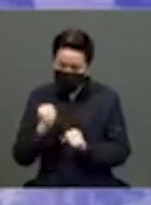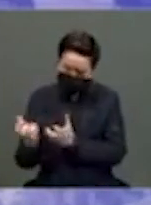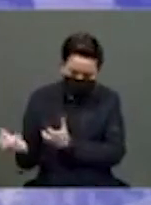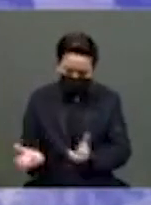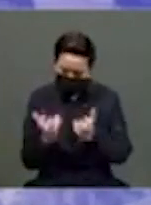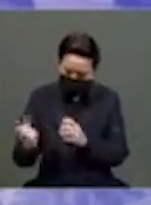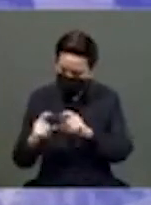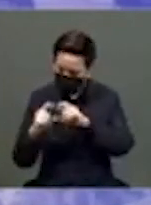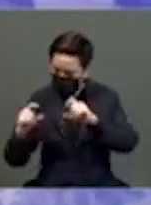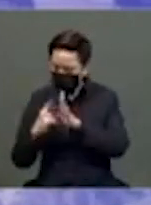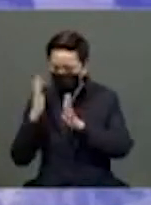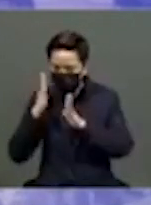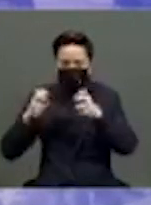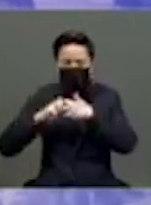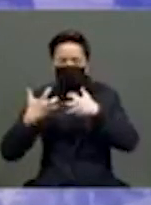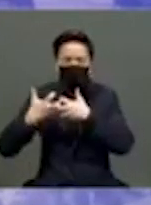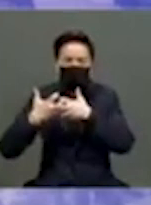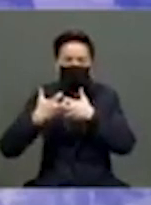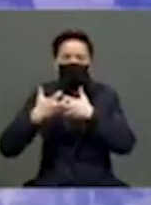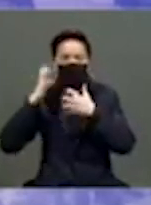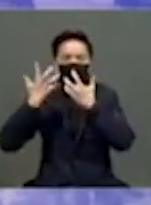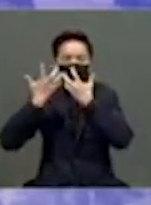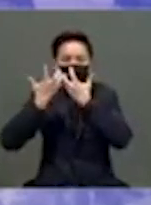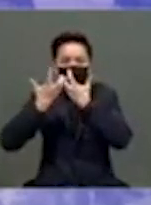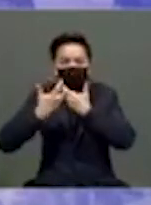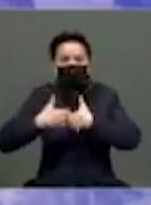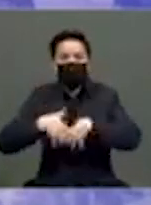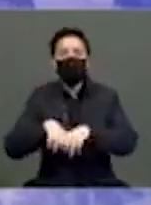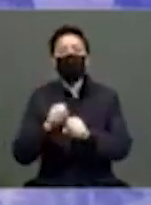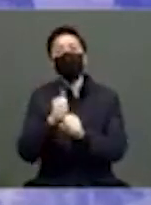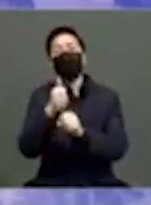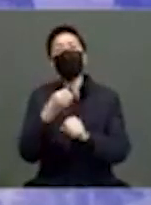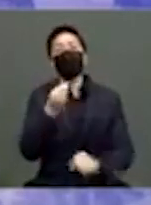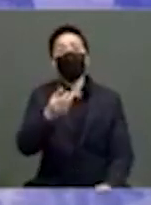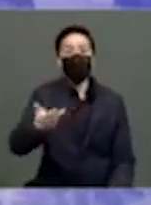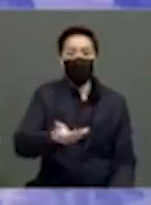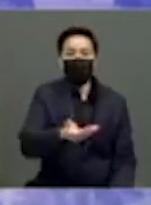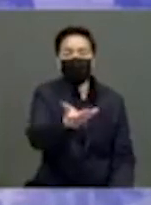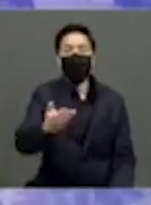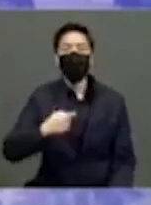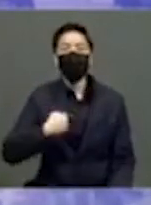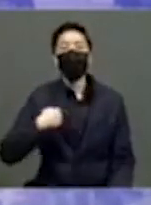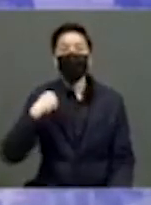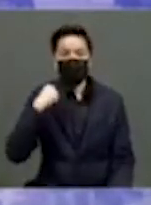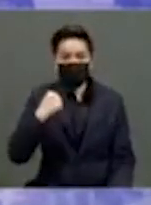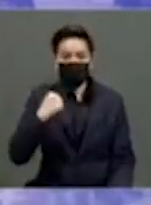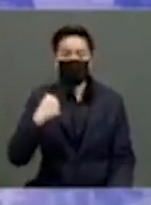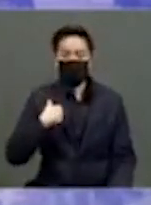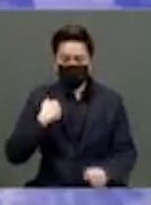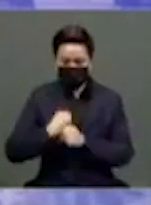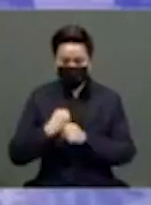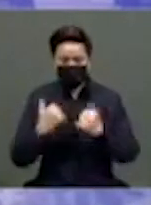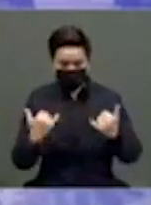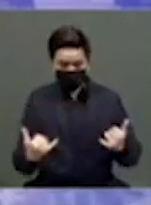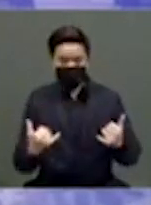สิ่งที่เราขัดต่างๆเหล่านี้เดินไปได้อย่างดีนะครับขอท่านยังคงให้ความมั่นใจกับสิ่งที่เราเป็น